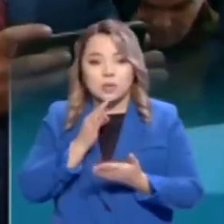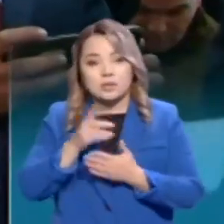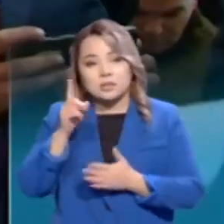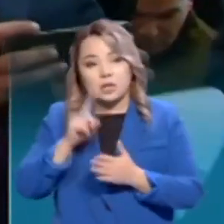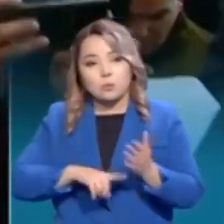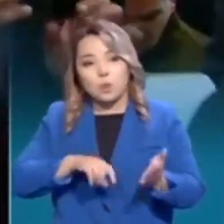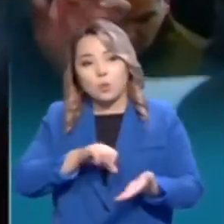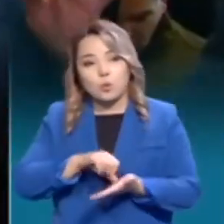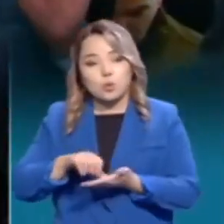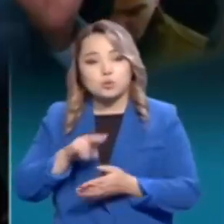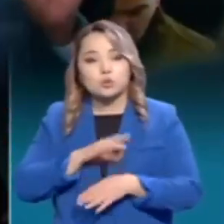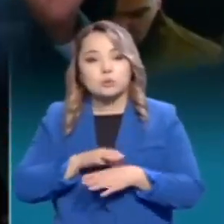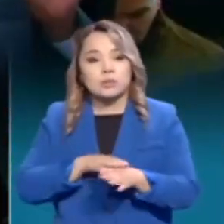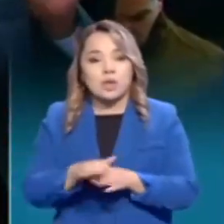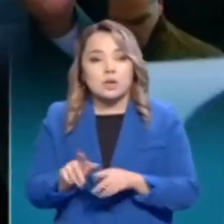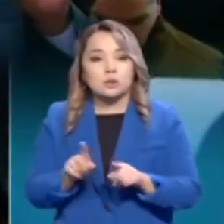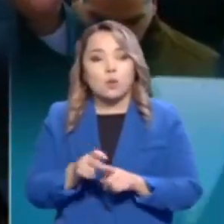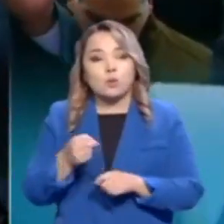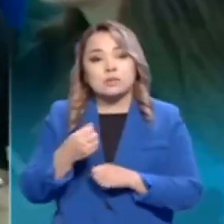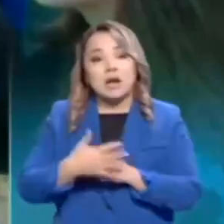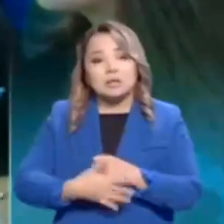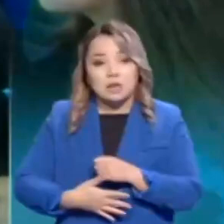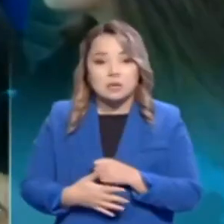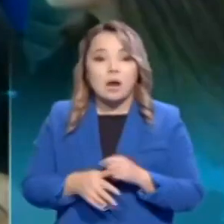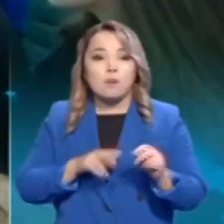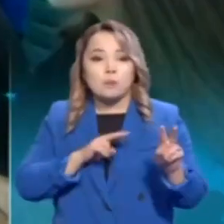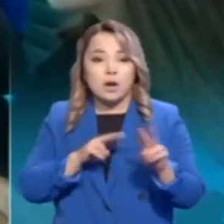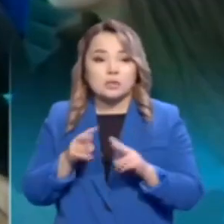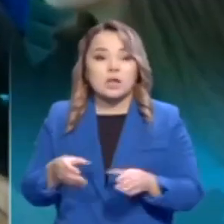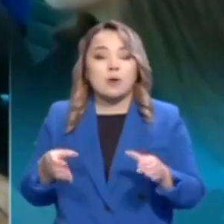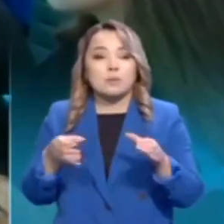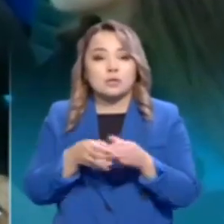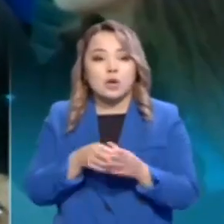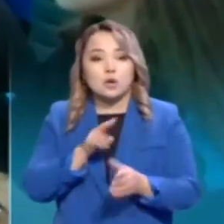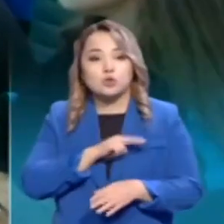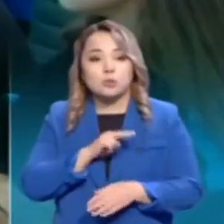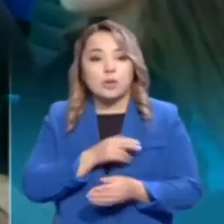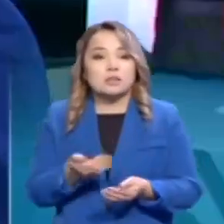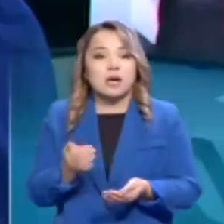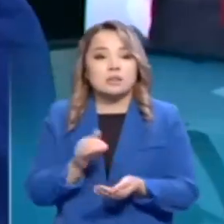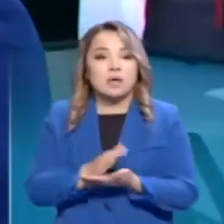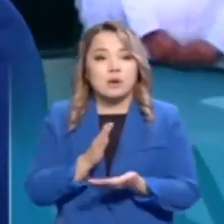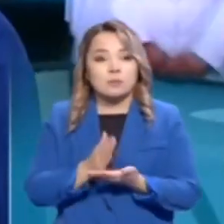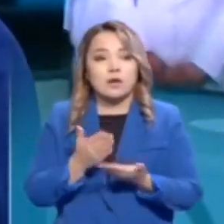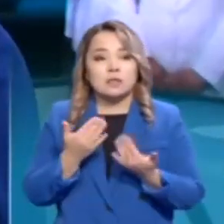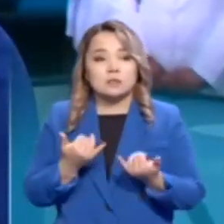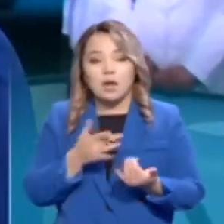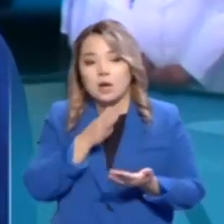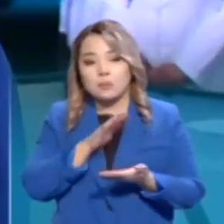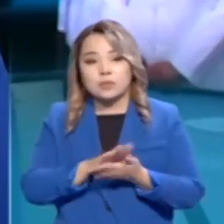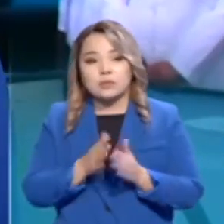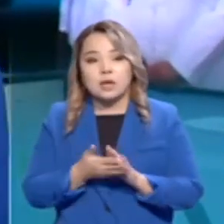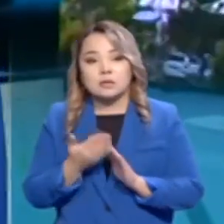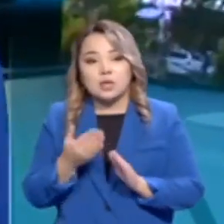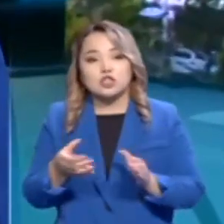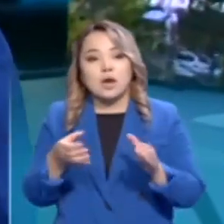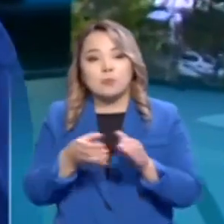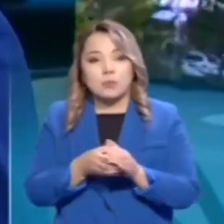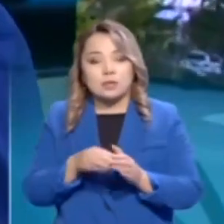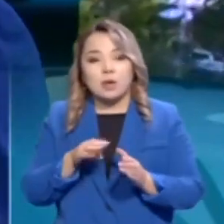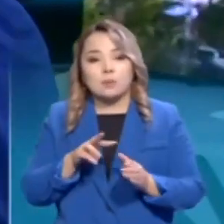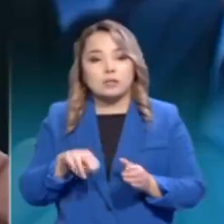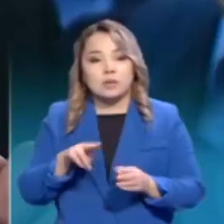сенімді өкілдердің жұмысын үйлестіру орталығы, байқаушылар штабының жұмысын таныстырған. Сайлауалды кезеңдегі штаб қызметі туралы